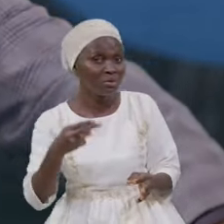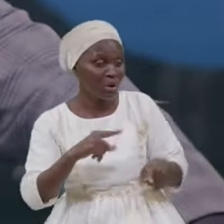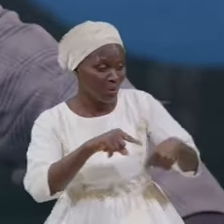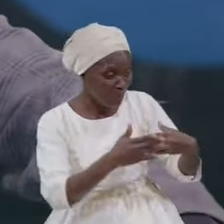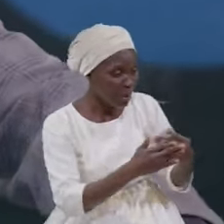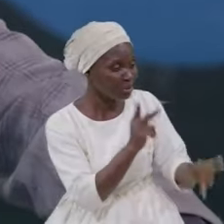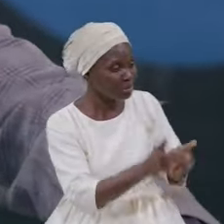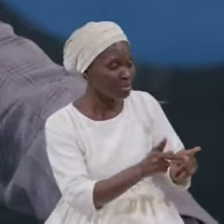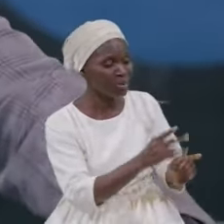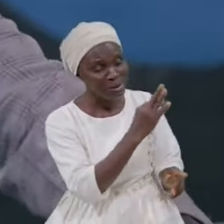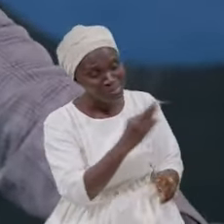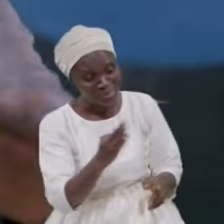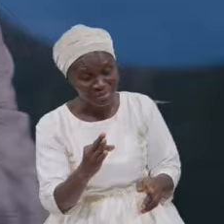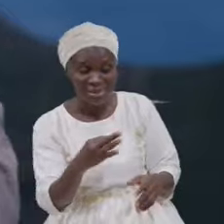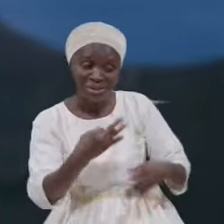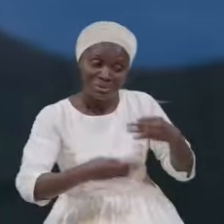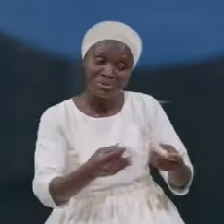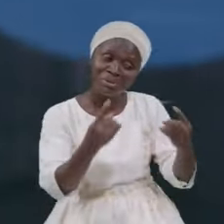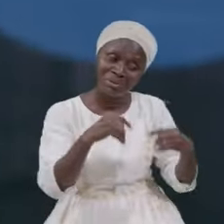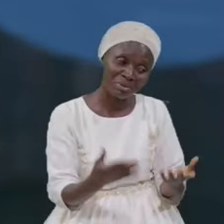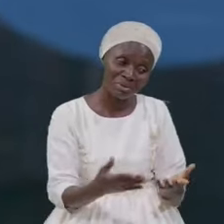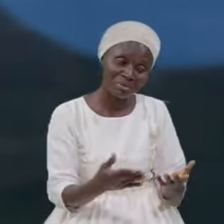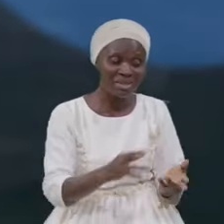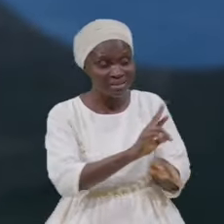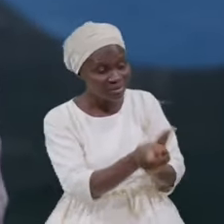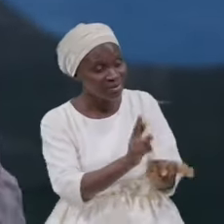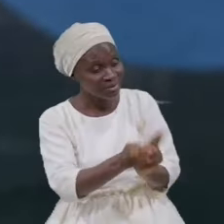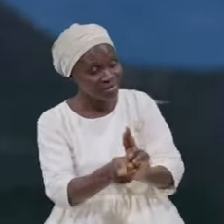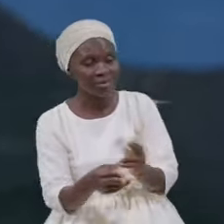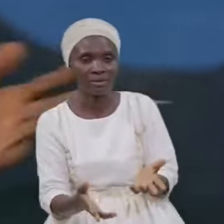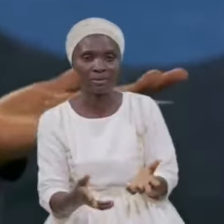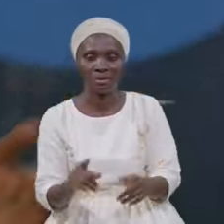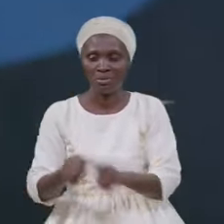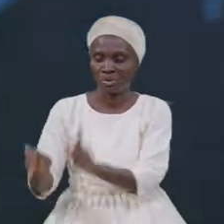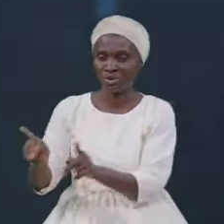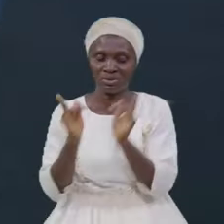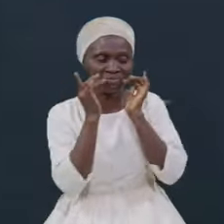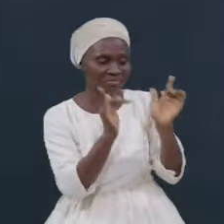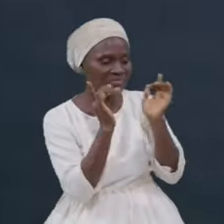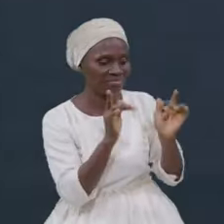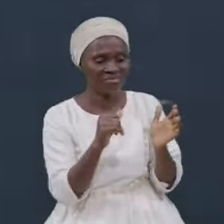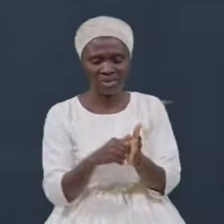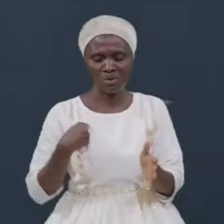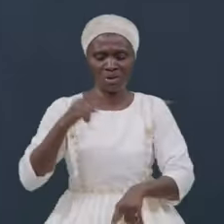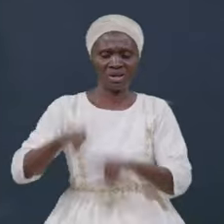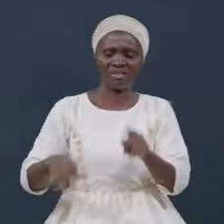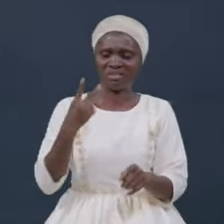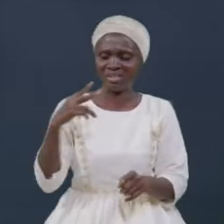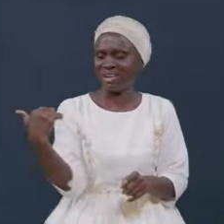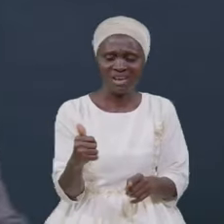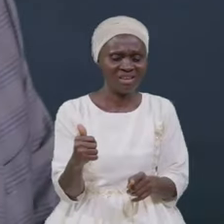On ne voit pas d'évidence que quelque chose vient. Et quand le Seigneur dit, le Seigneur ne tarde pas